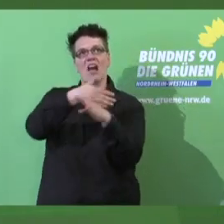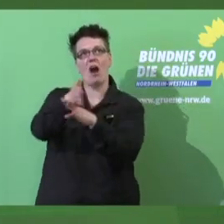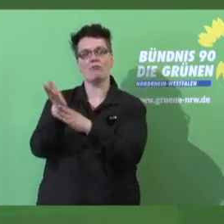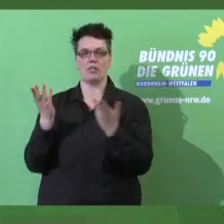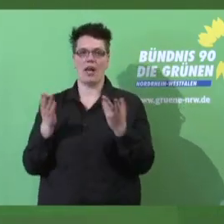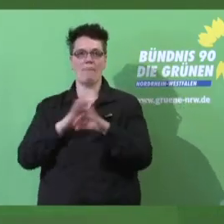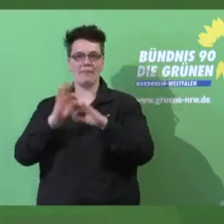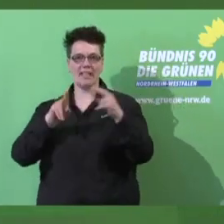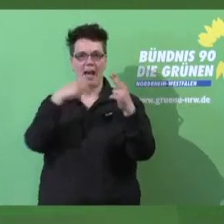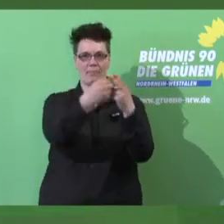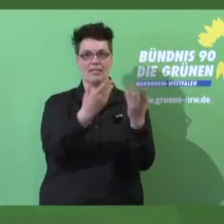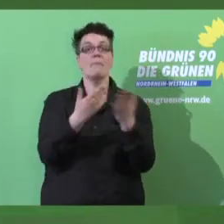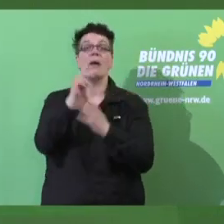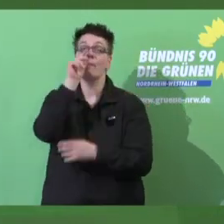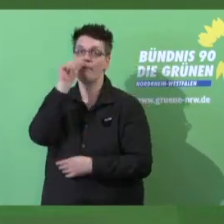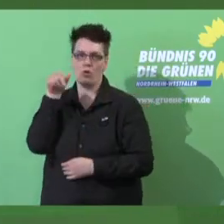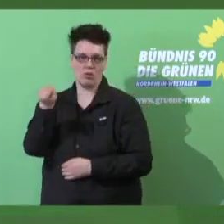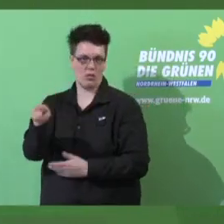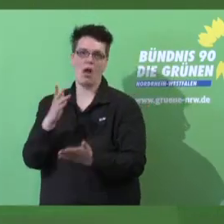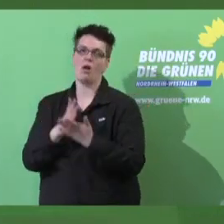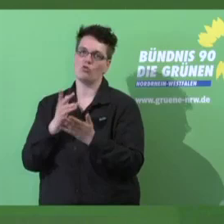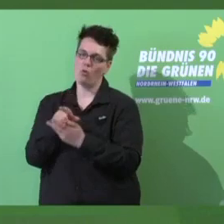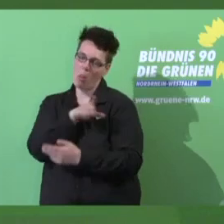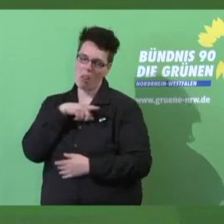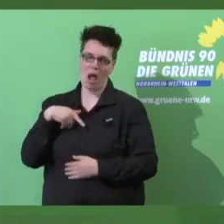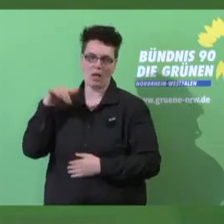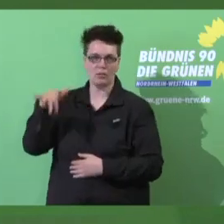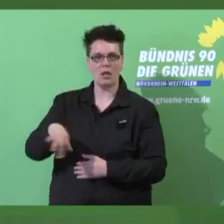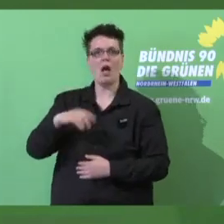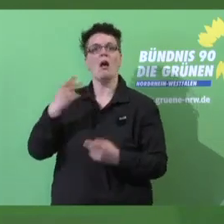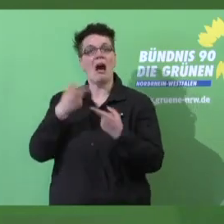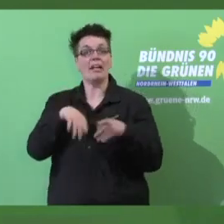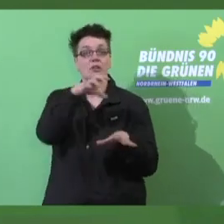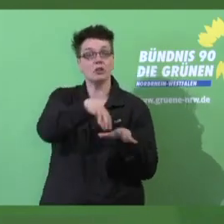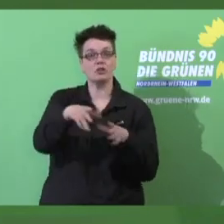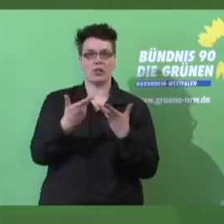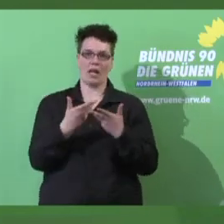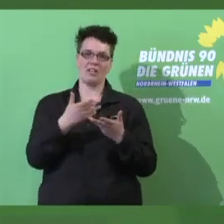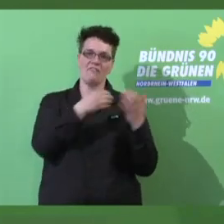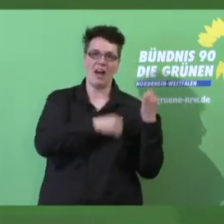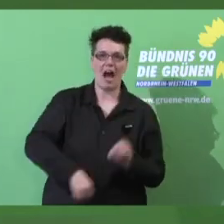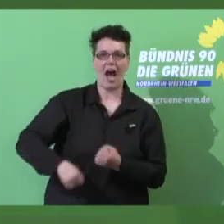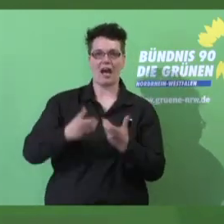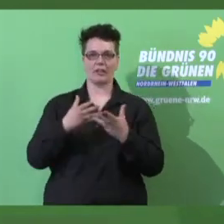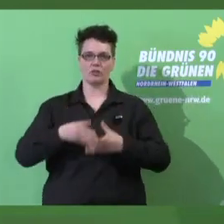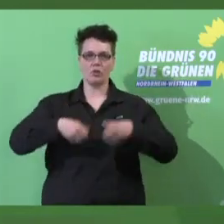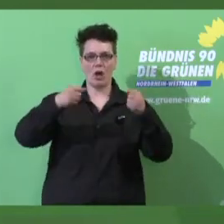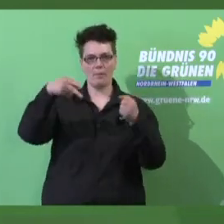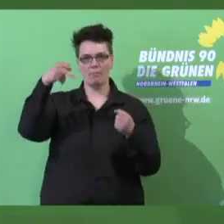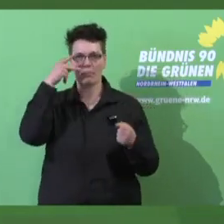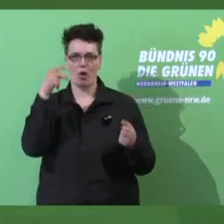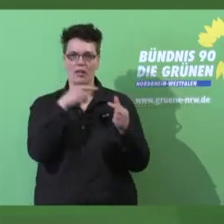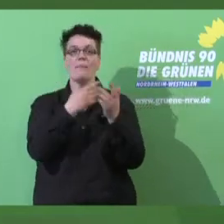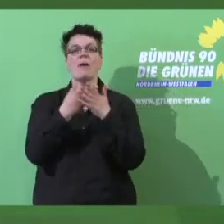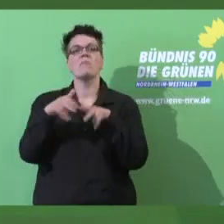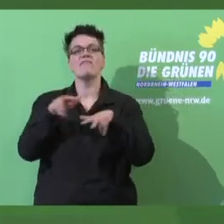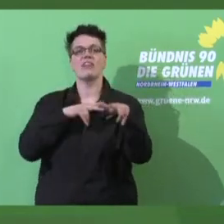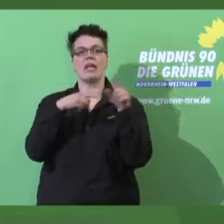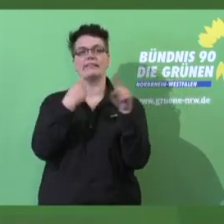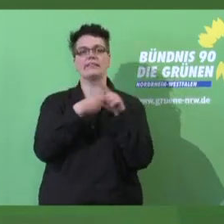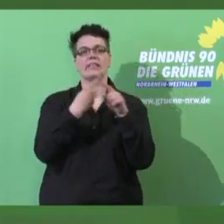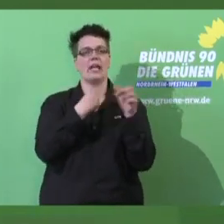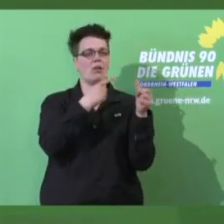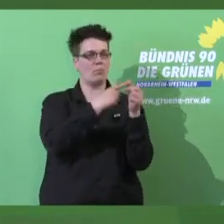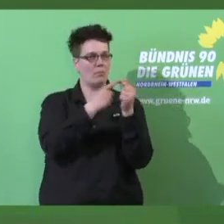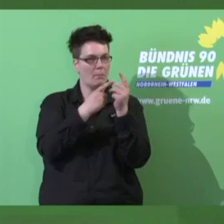Münster längst der Fall ist, aber auch in anderen Großstädten, wie in Aachen, Bonn, in Köln-Ehrenfeld etc., bei Verkehrszählungen feststellt, dass mehr Radfahrer auf